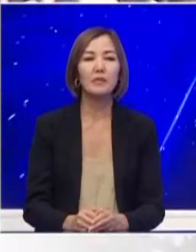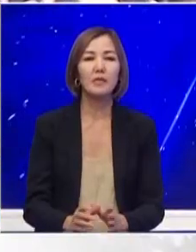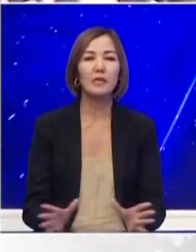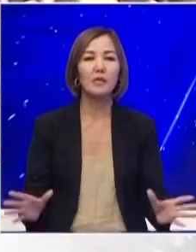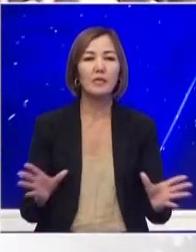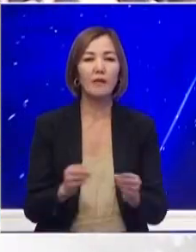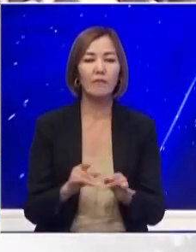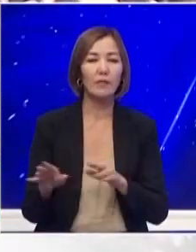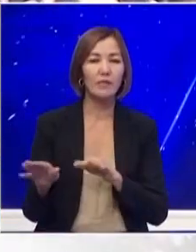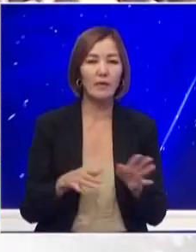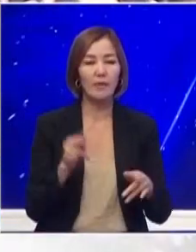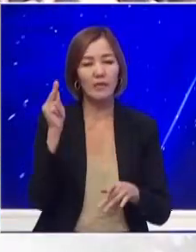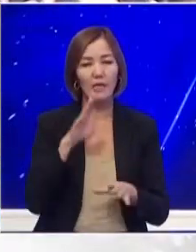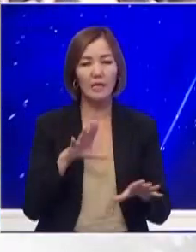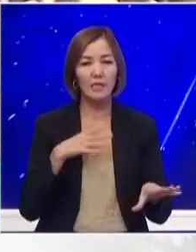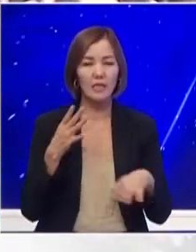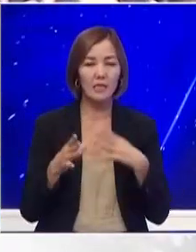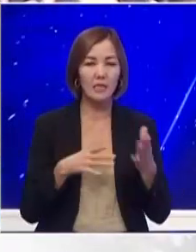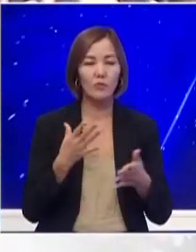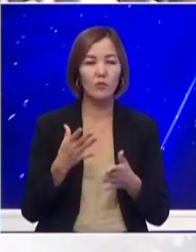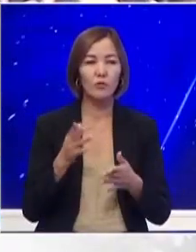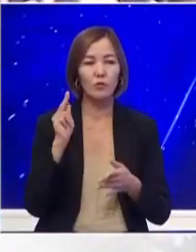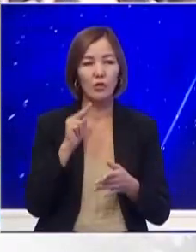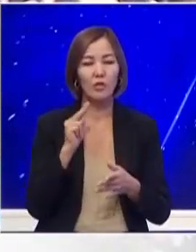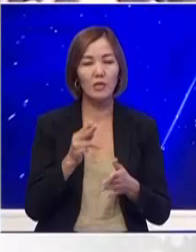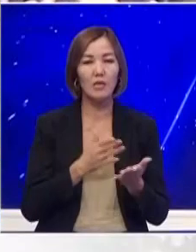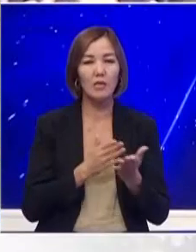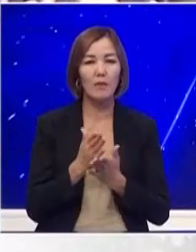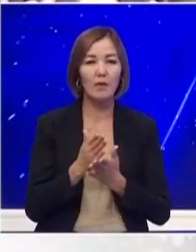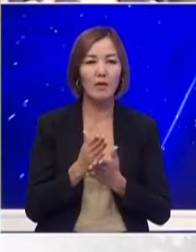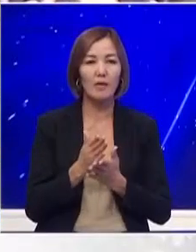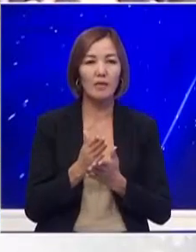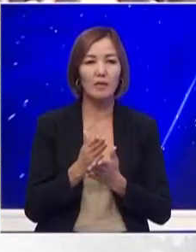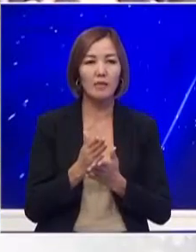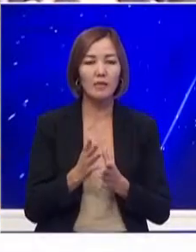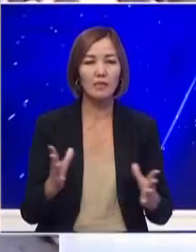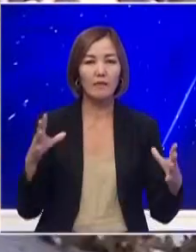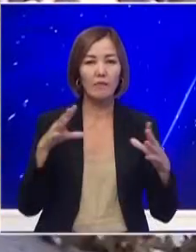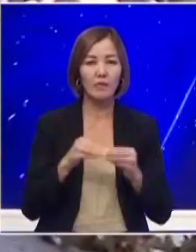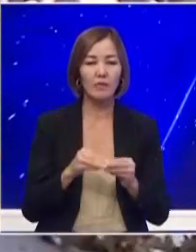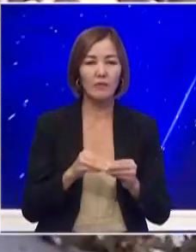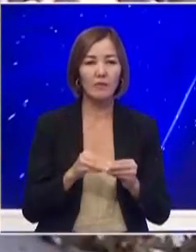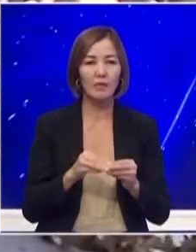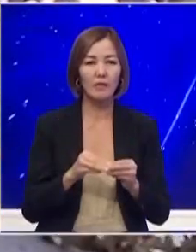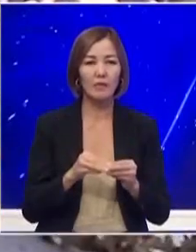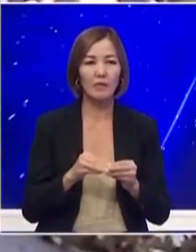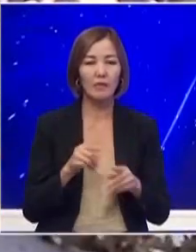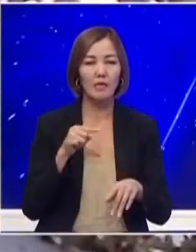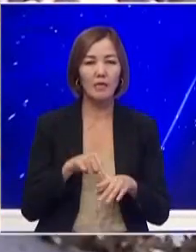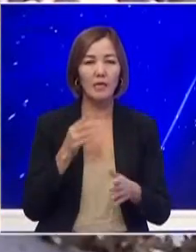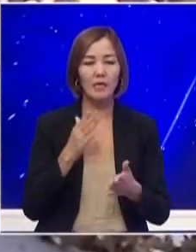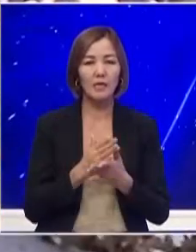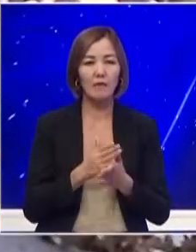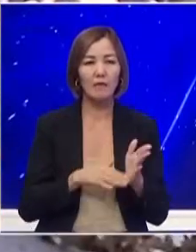Совместное оперативно-тактическое специальное учение направлено на выработку оперативной совместимости алгоритма реагирования на